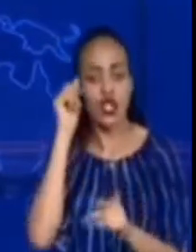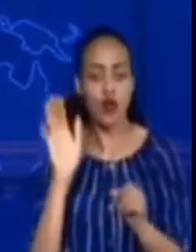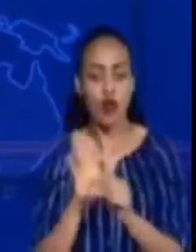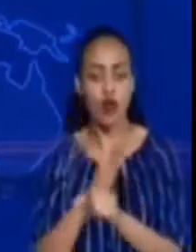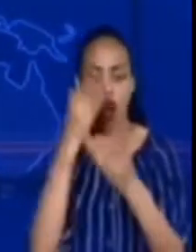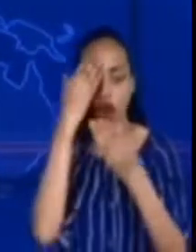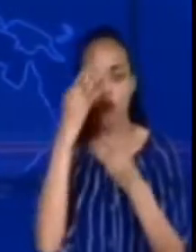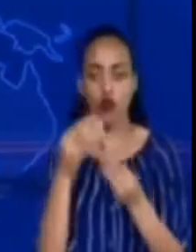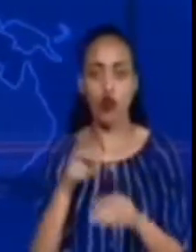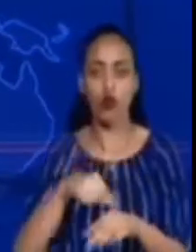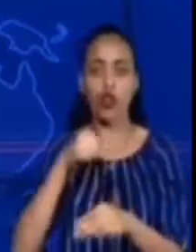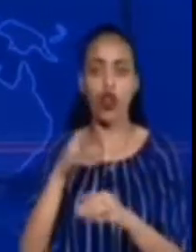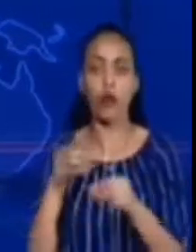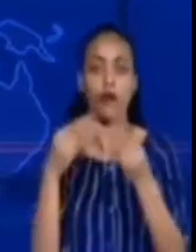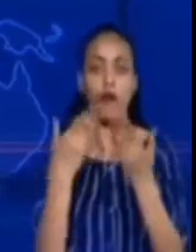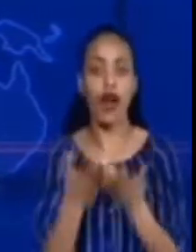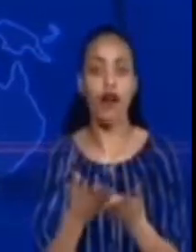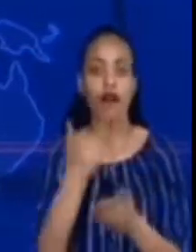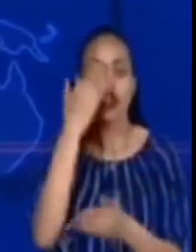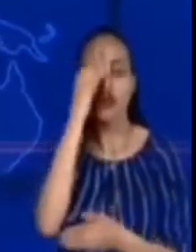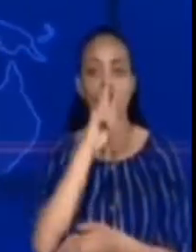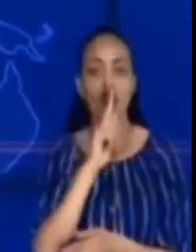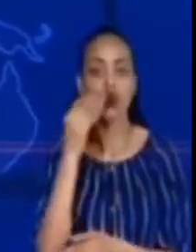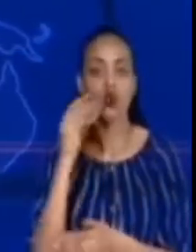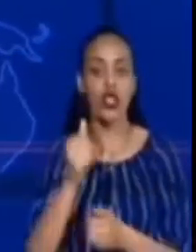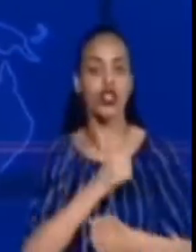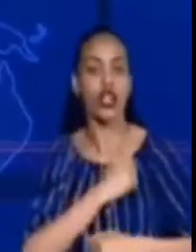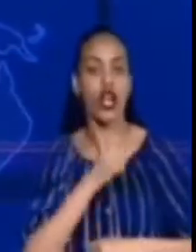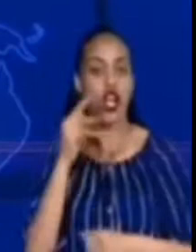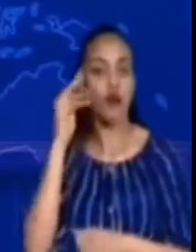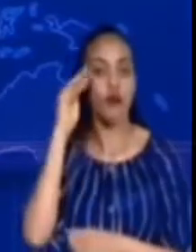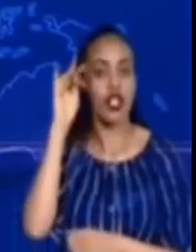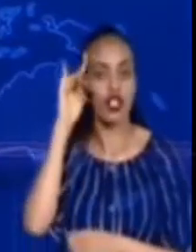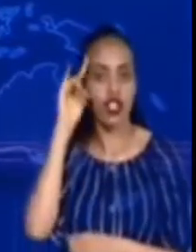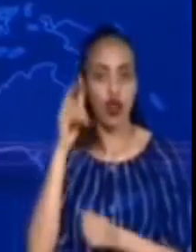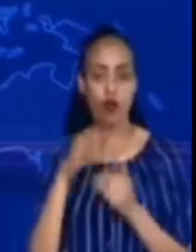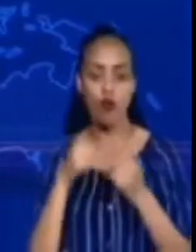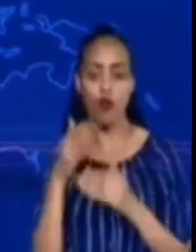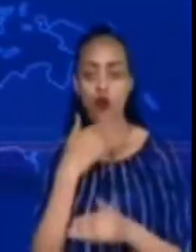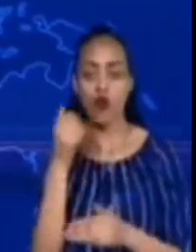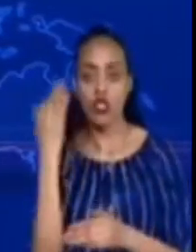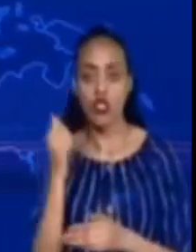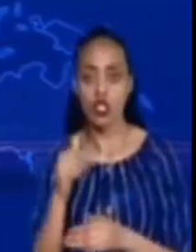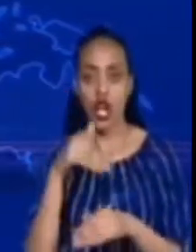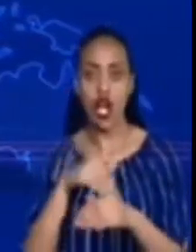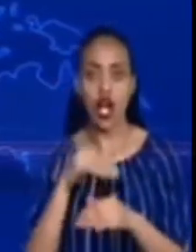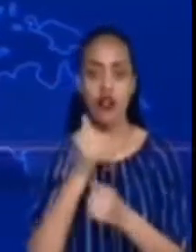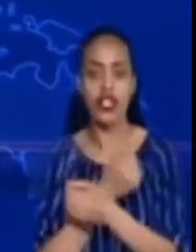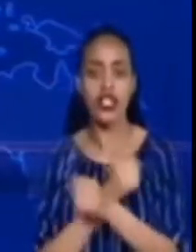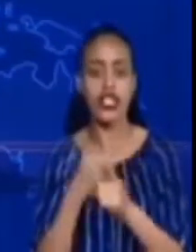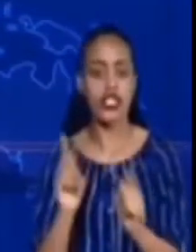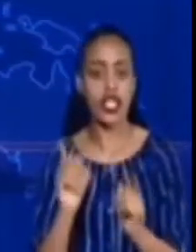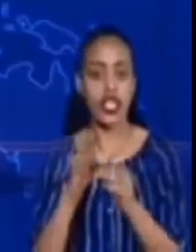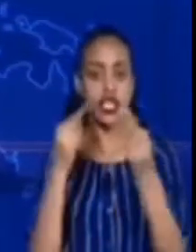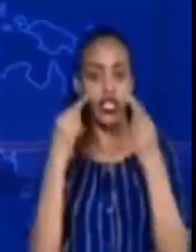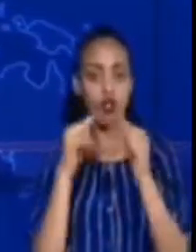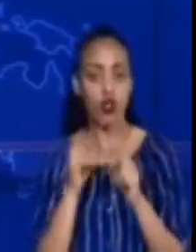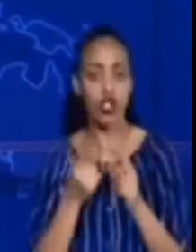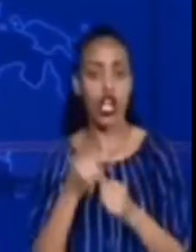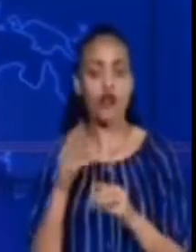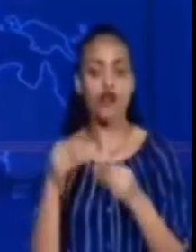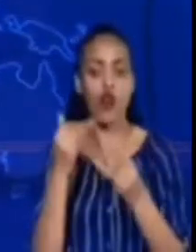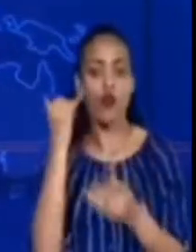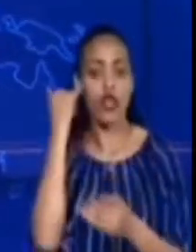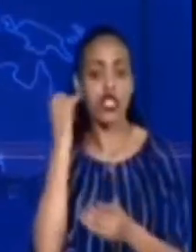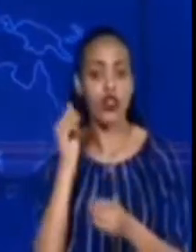ነው ሰዎችን ካውንስል የምታረጉት ዲቪሊክ የሆነ አይዲዮሎጂ ስለያስ ሰይጣናዊ የሆነ ሐሳብ